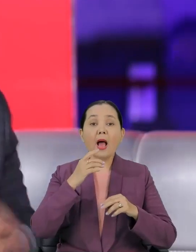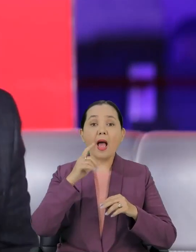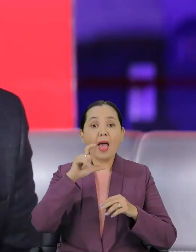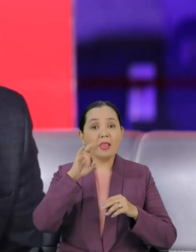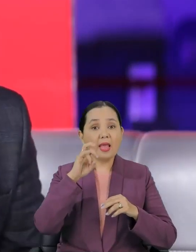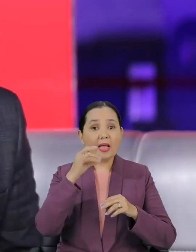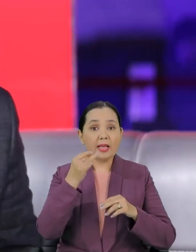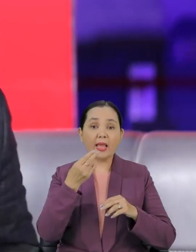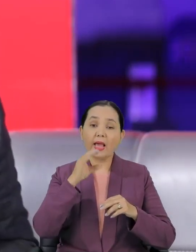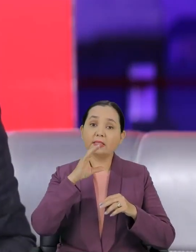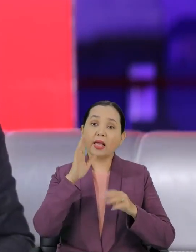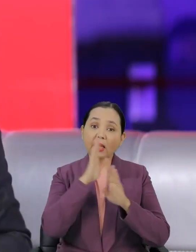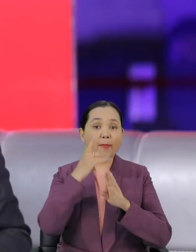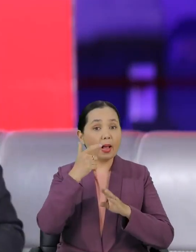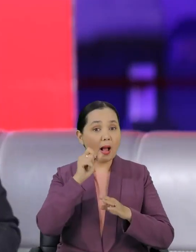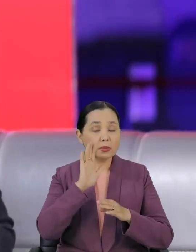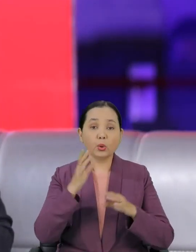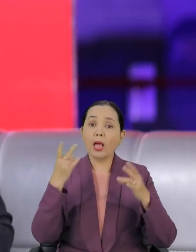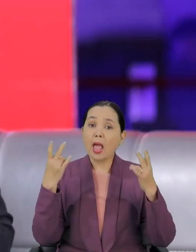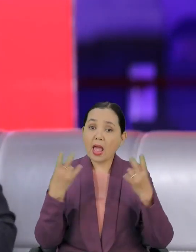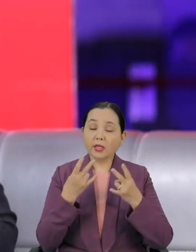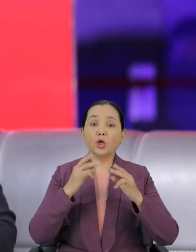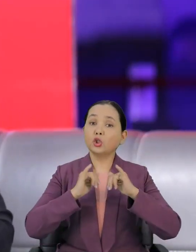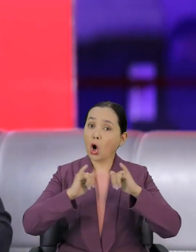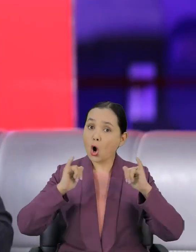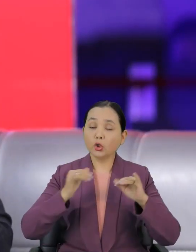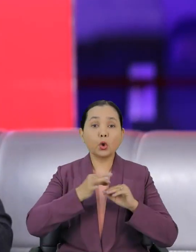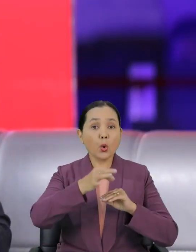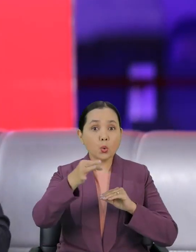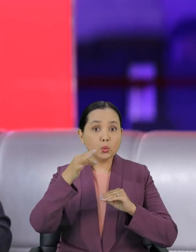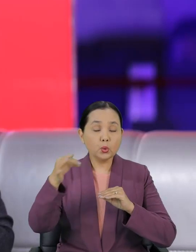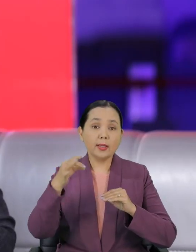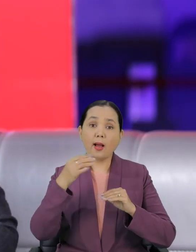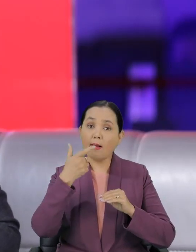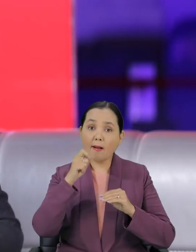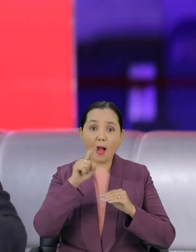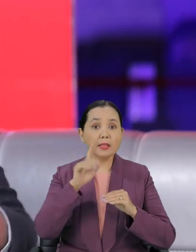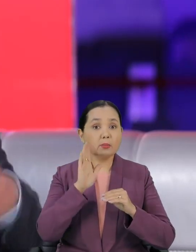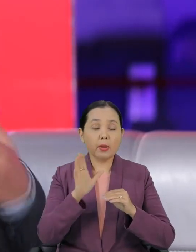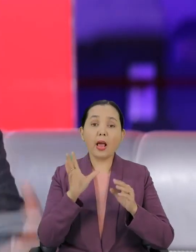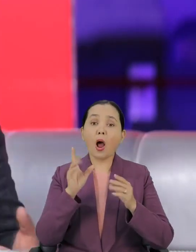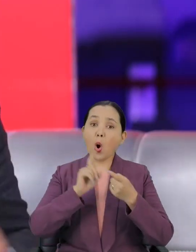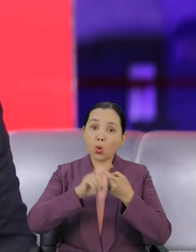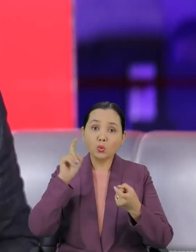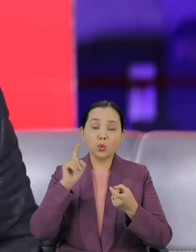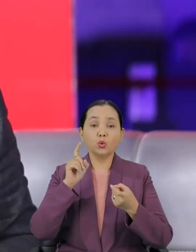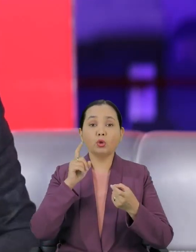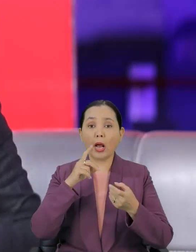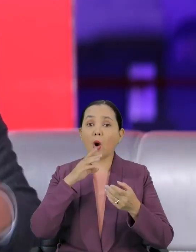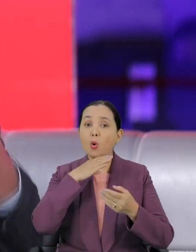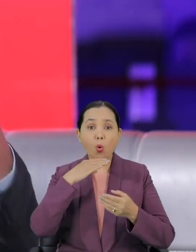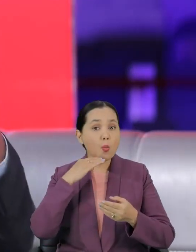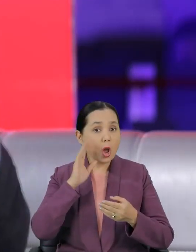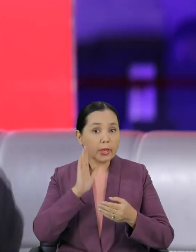elektr energiyasiga va tabiiy gazga bo'lgan ehtiyoj ortgan. Hududlarda elektr energiyasi va tabiiy gaz bilan bog'liq uzilishlarning ko'paygani